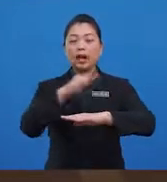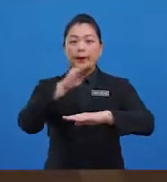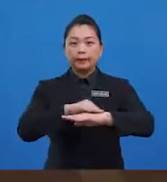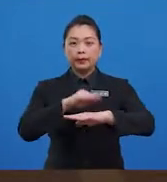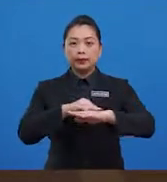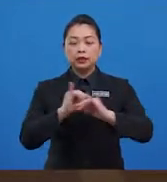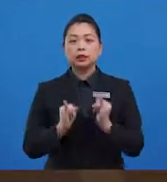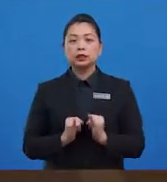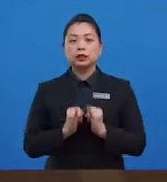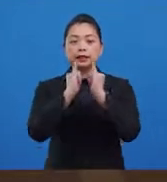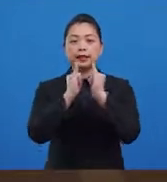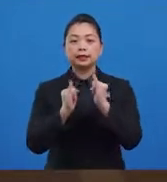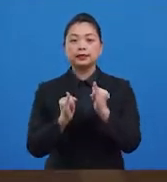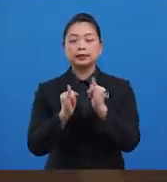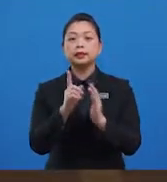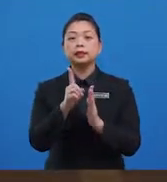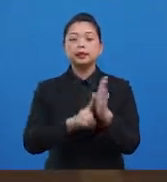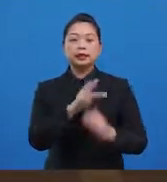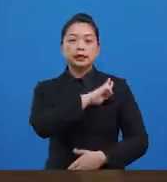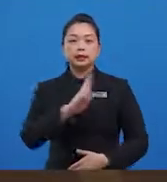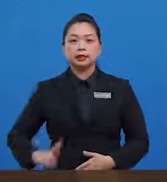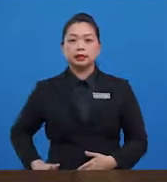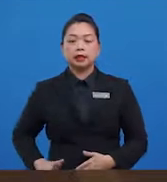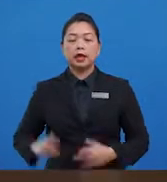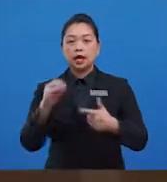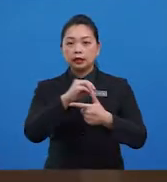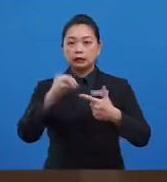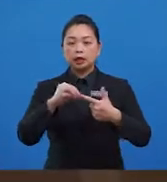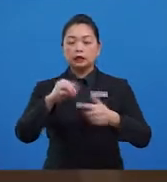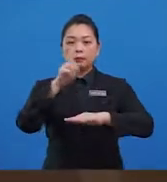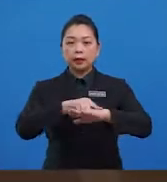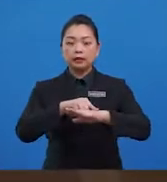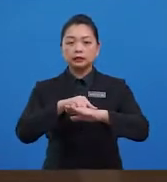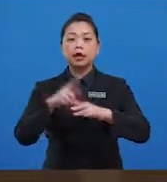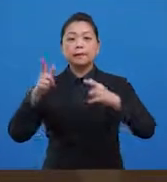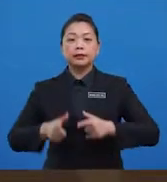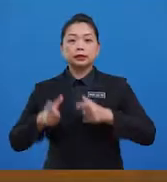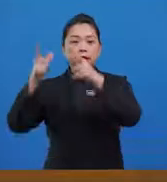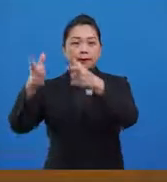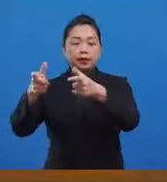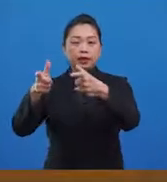istiadat kebesaran diraja dan semasa pertabalan Yang di-Pertuan Agong.